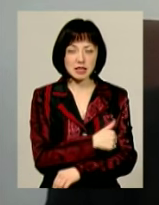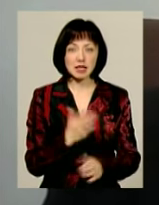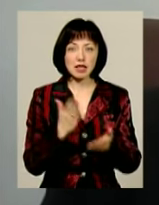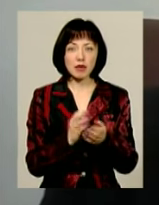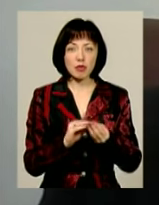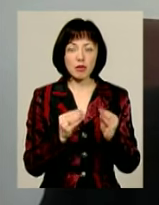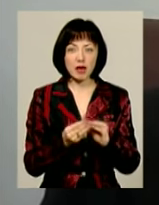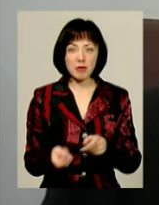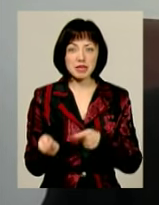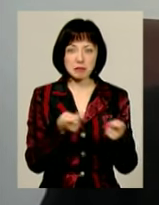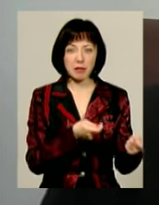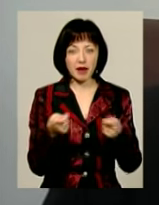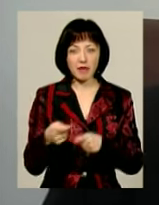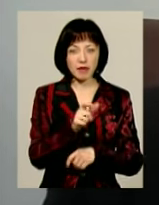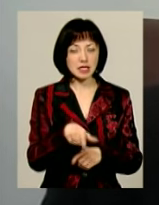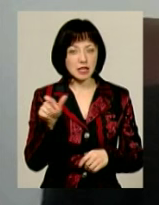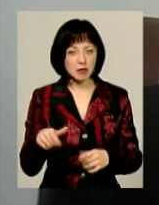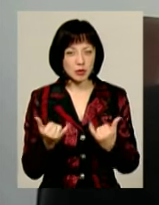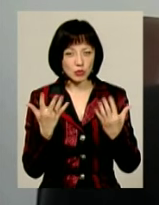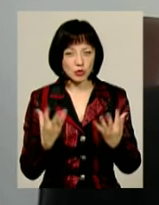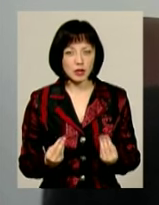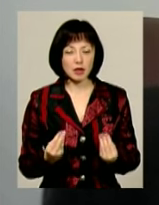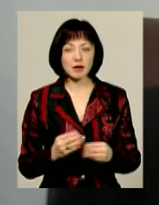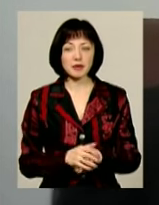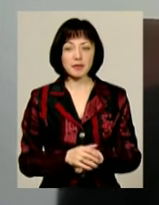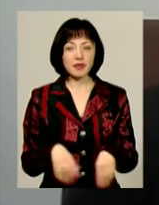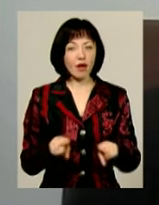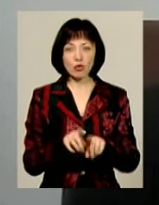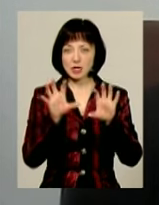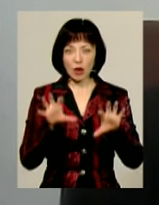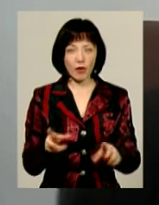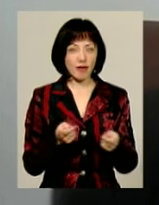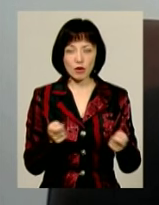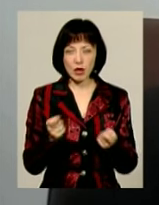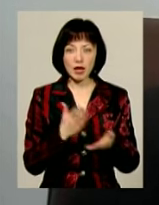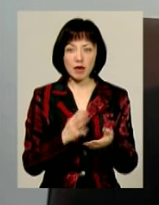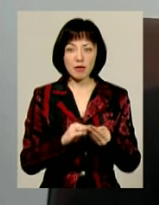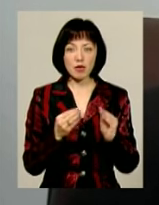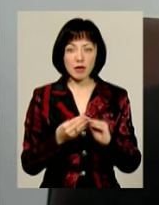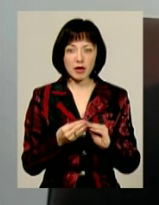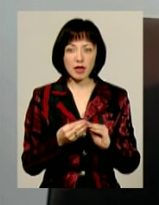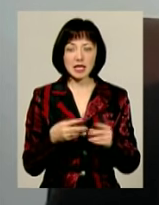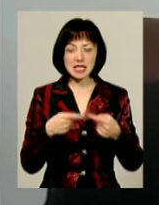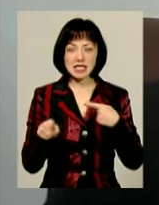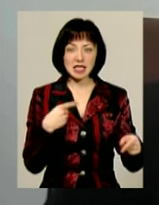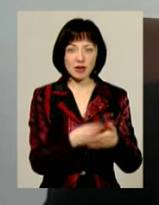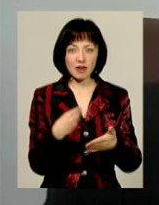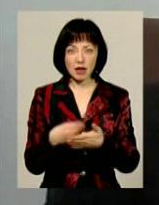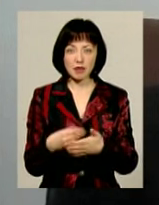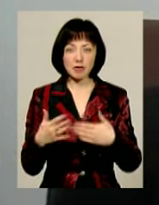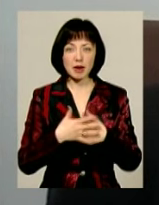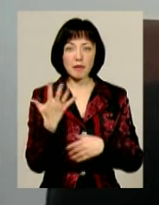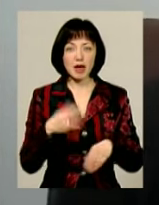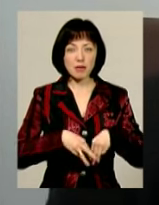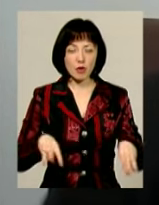є проблеми з перевезеннями на сьогоднішній день, де закон теж не врегульований. У нас є проблеми з різницею в тарифів, це теж біля 5